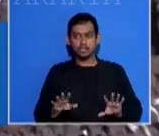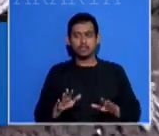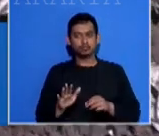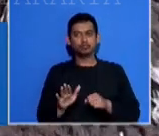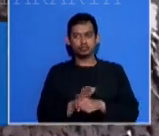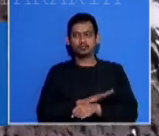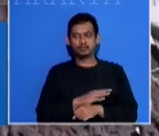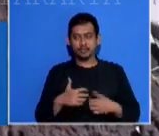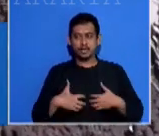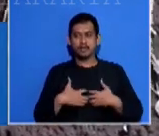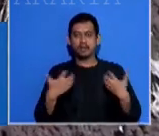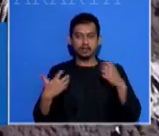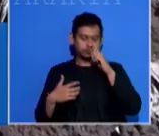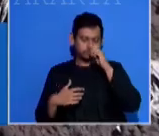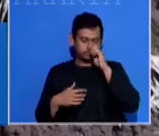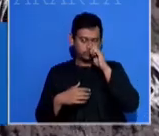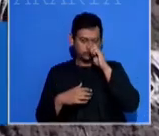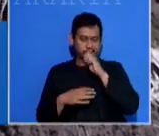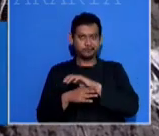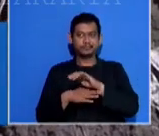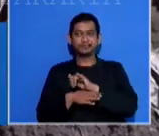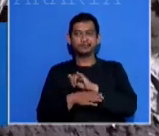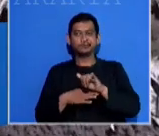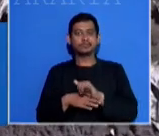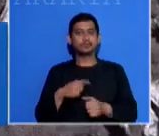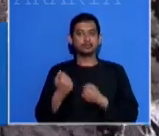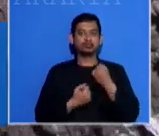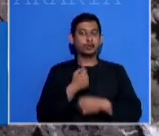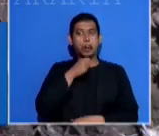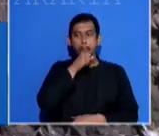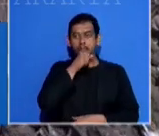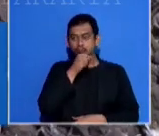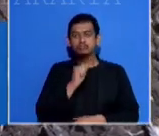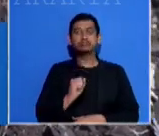kurban. Miturut Rahno usaha budidaya mindo ing wekdal sakmenika